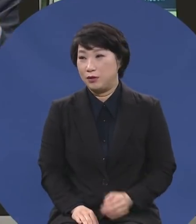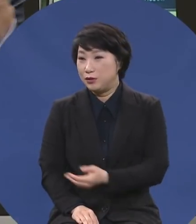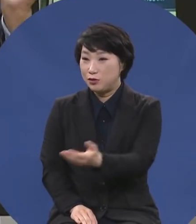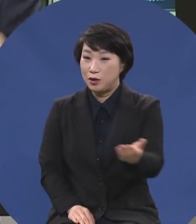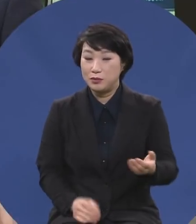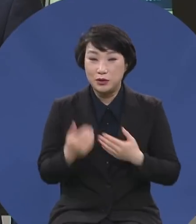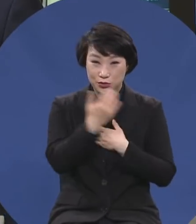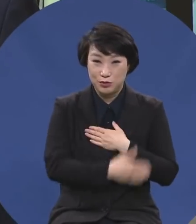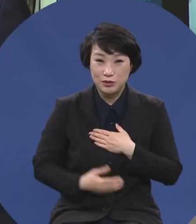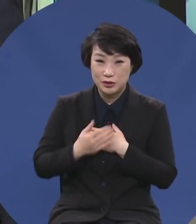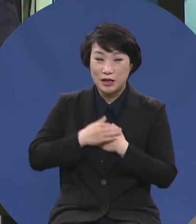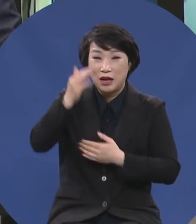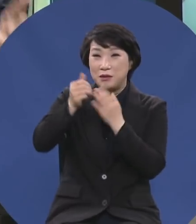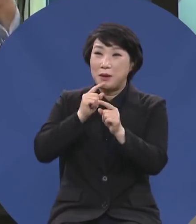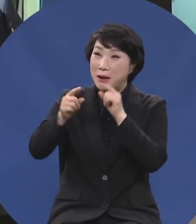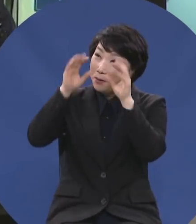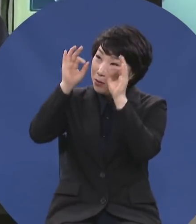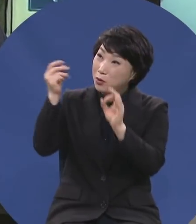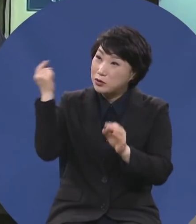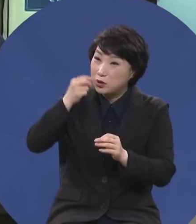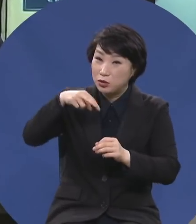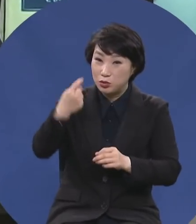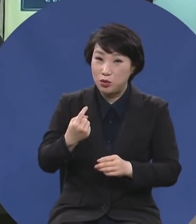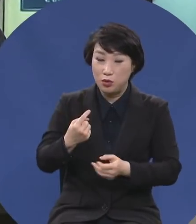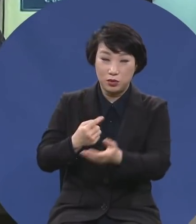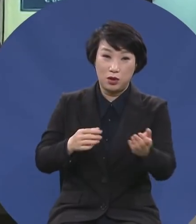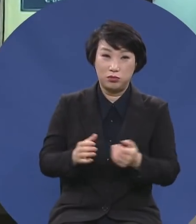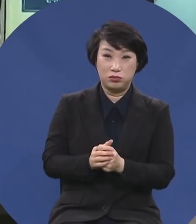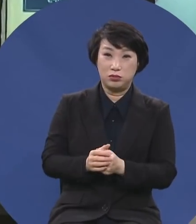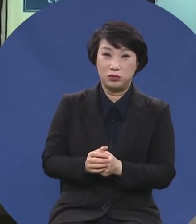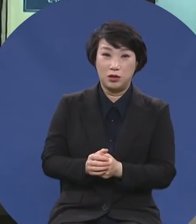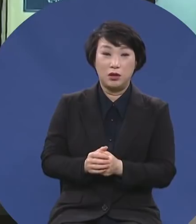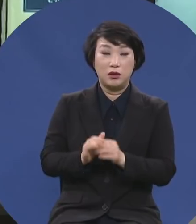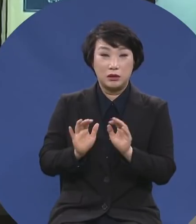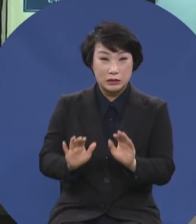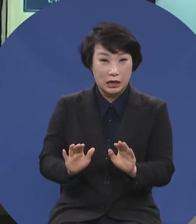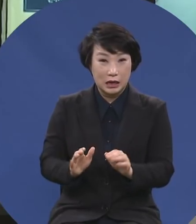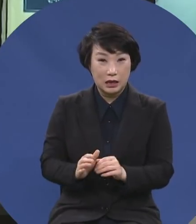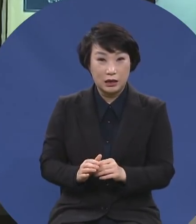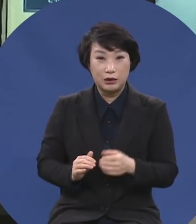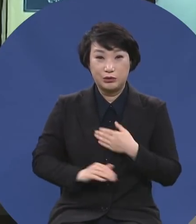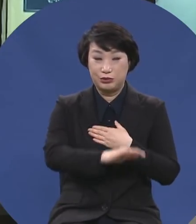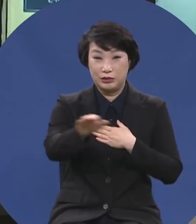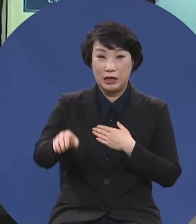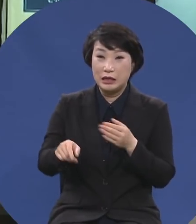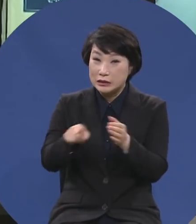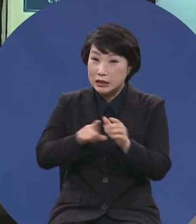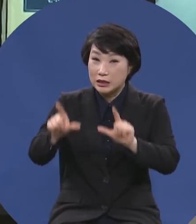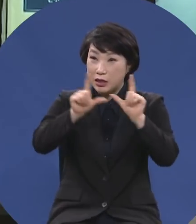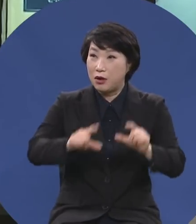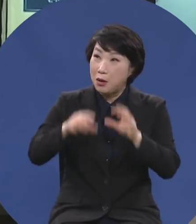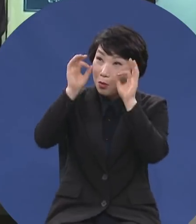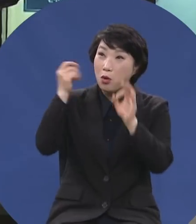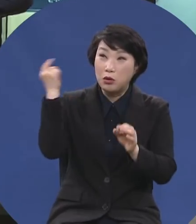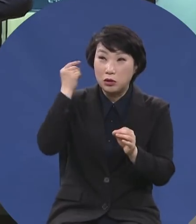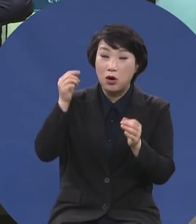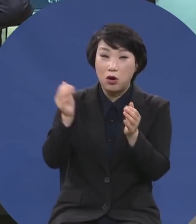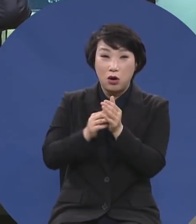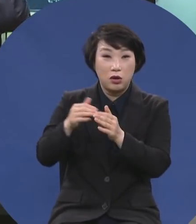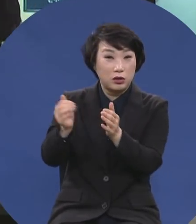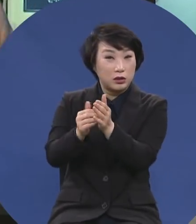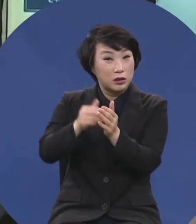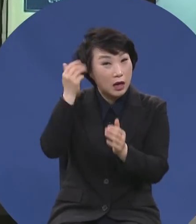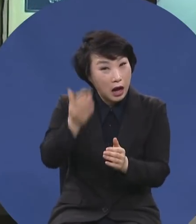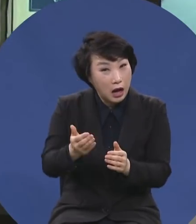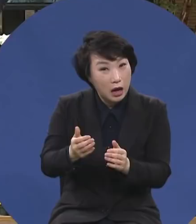역시는 하나님 말씀을 들어도 듣는 것이, 여러분 우리가 신앙생활인 줄 아십니까? 듣고